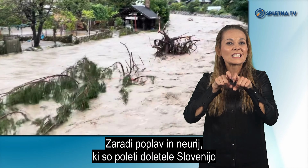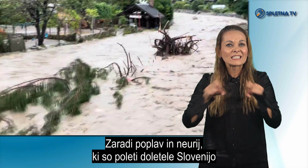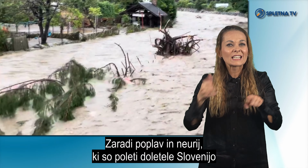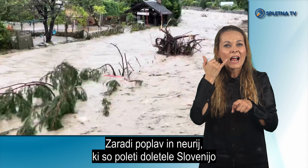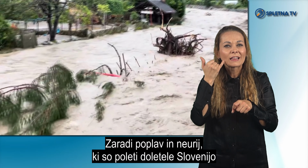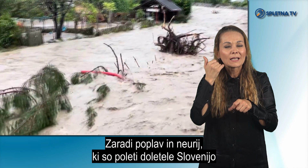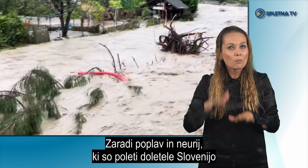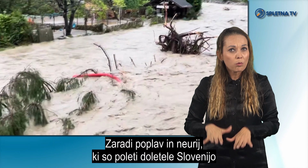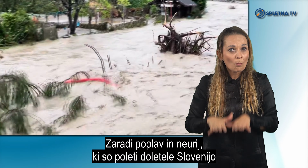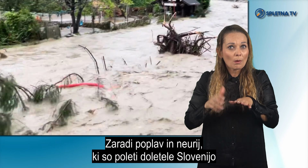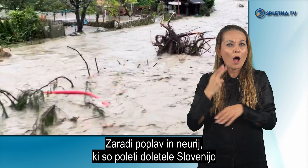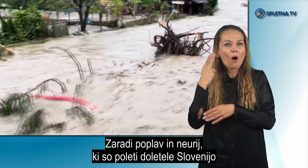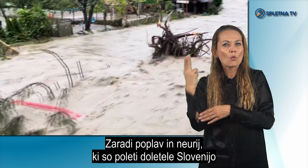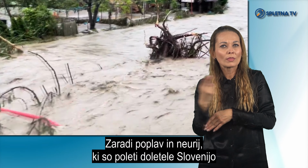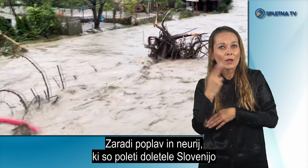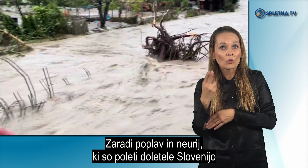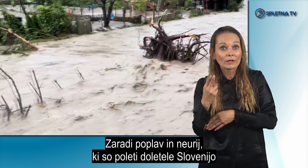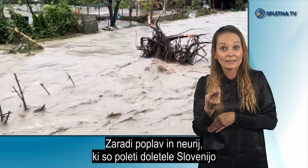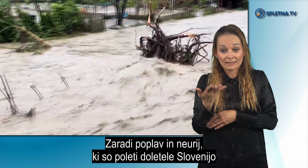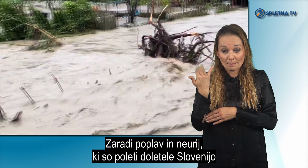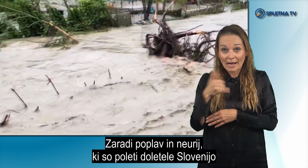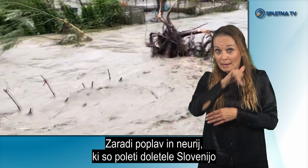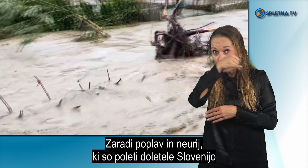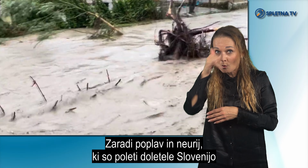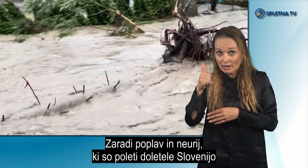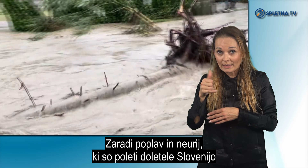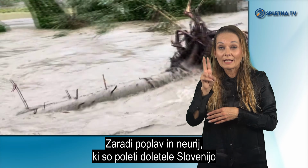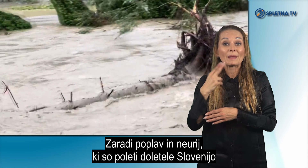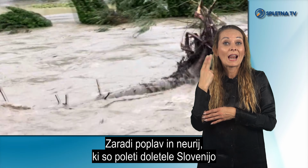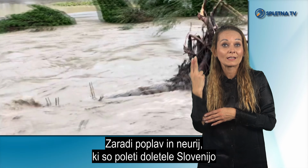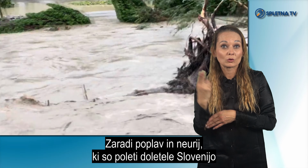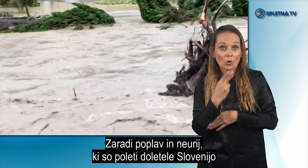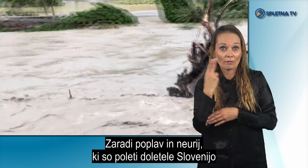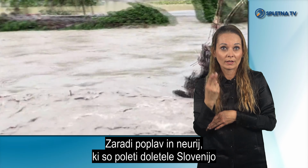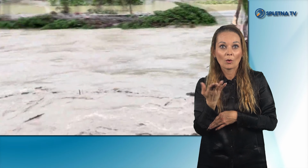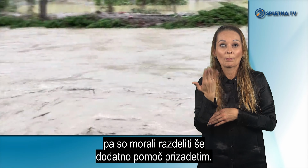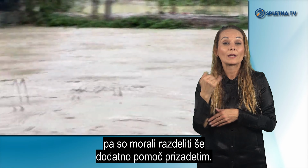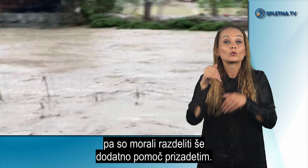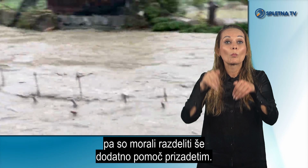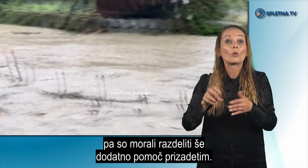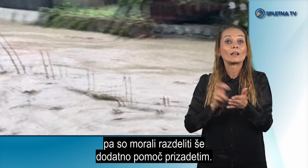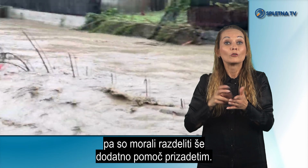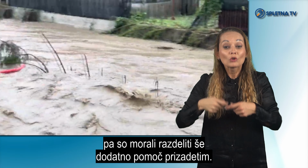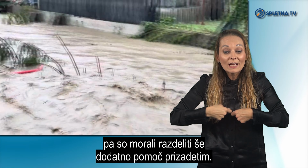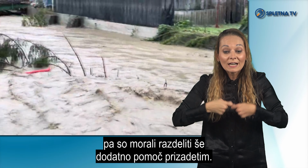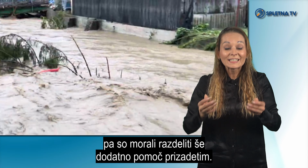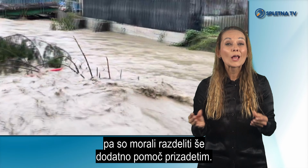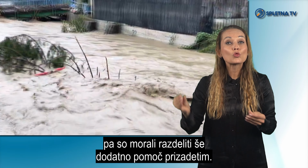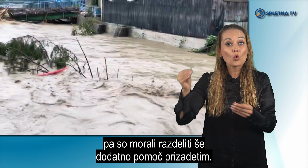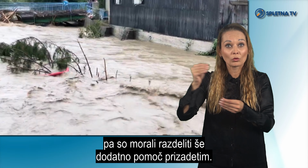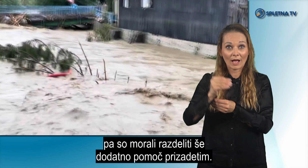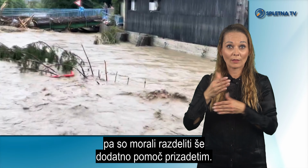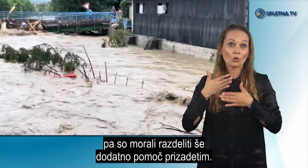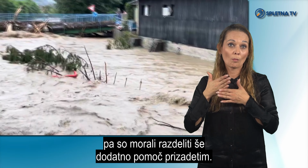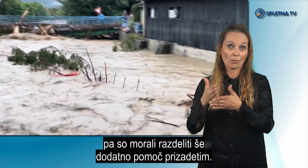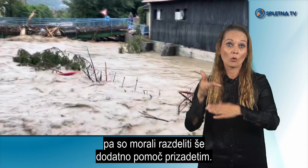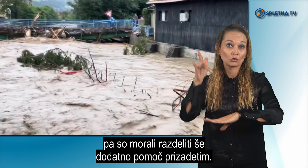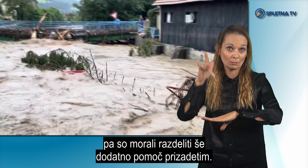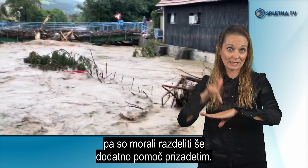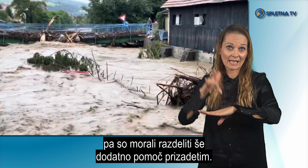Zaradi poplav in neurij, ki so poleti doletele Slovenijo, pa so morali razdeliti še dodatno pomoč prizadetim.